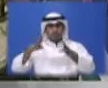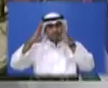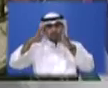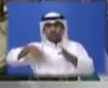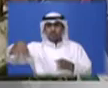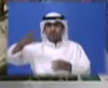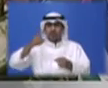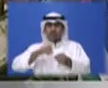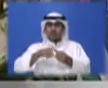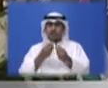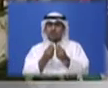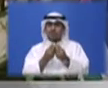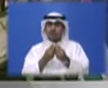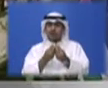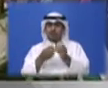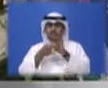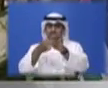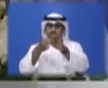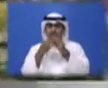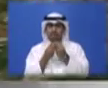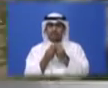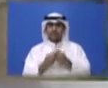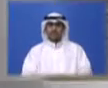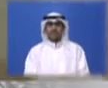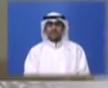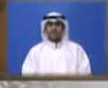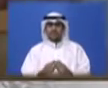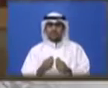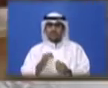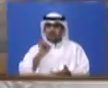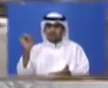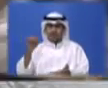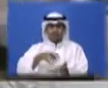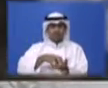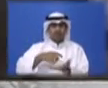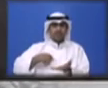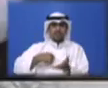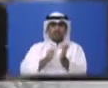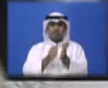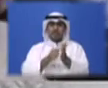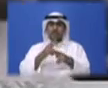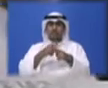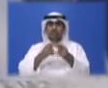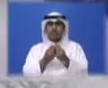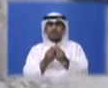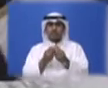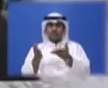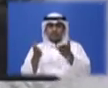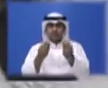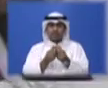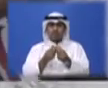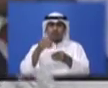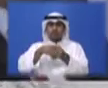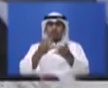هذه البلد. وشارك في الأمسية التي أقيمت في بيت الكويت بعمان عدد من الدبلوماسيين